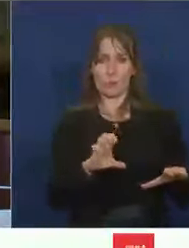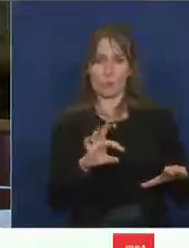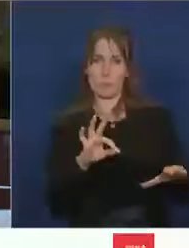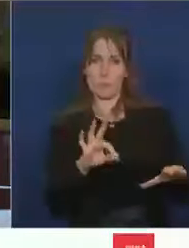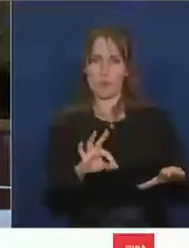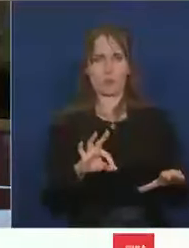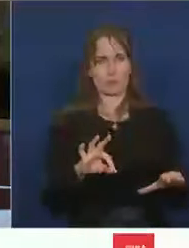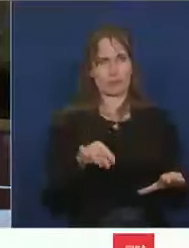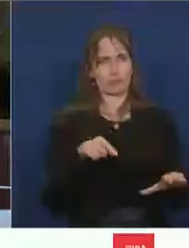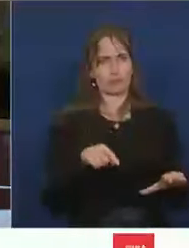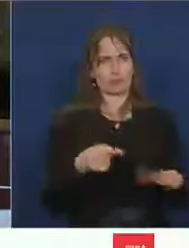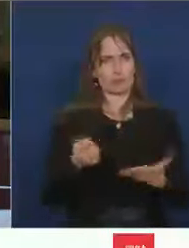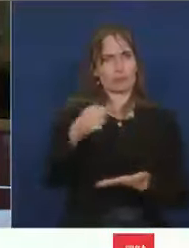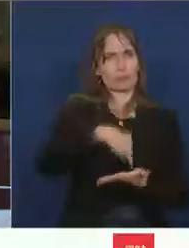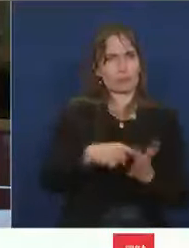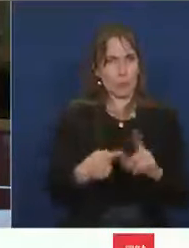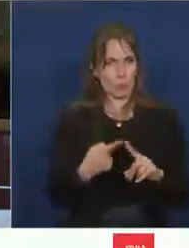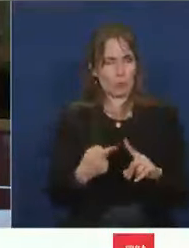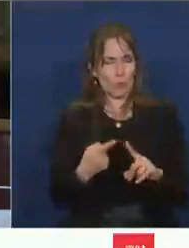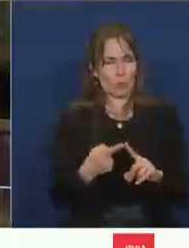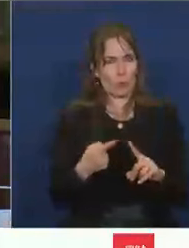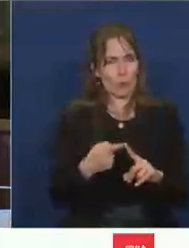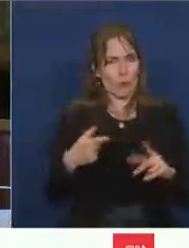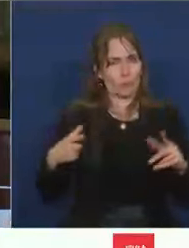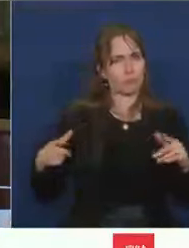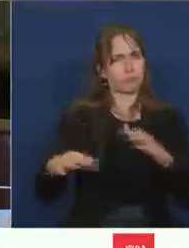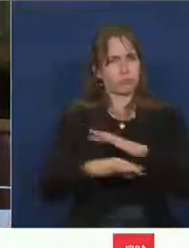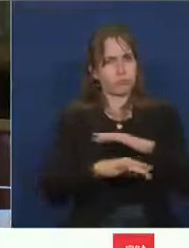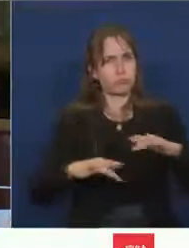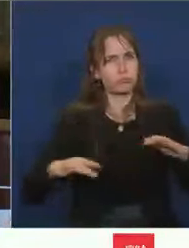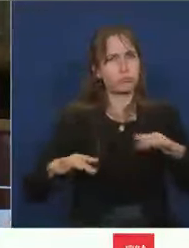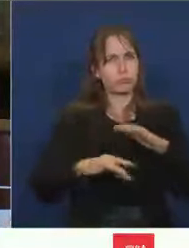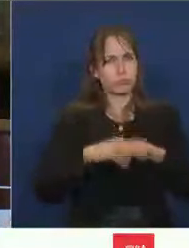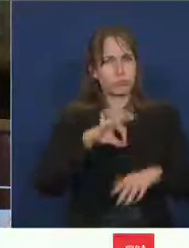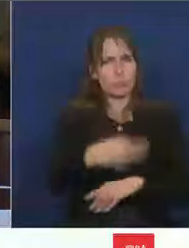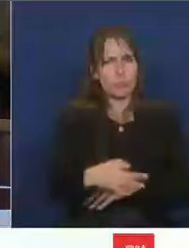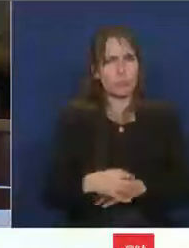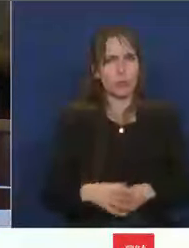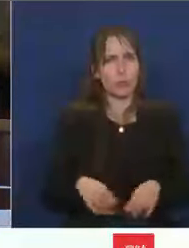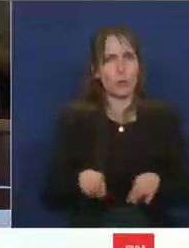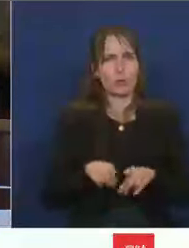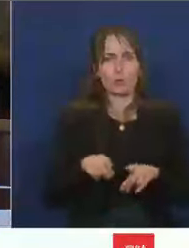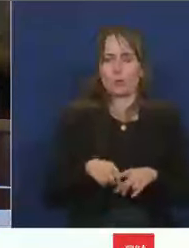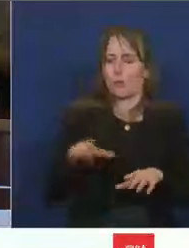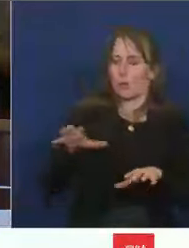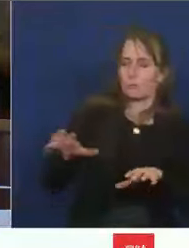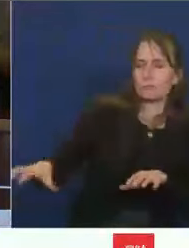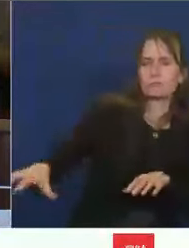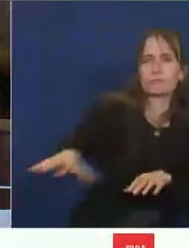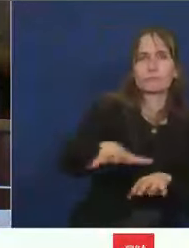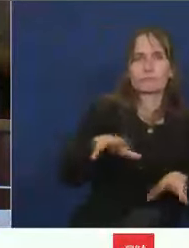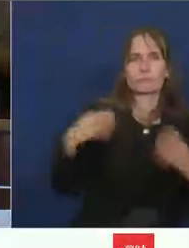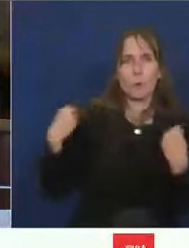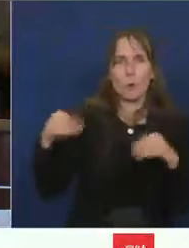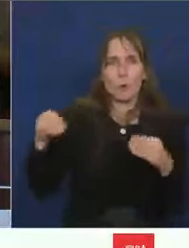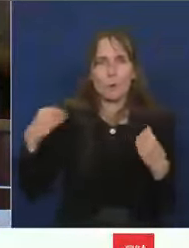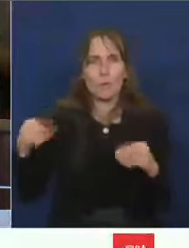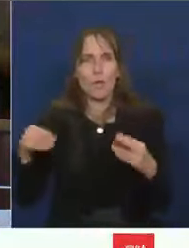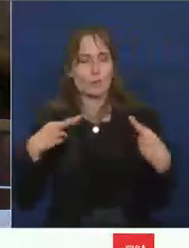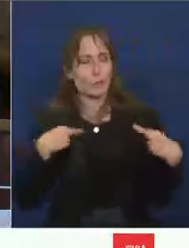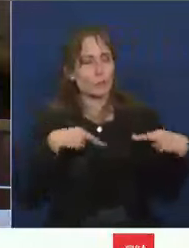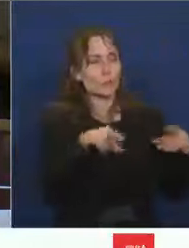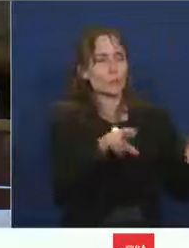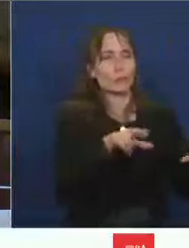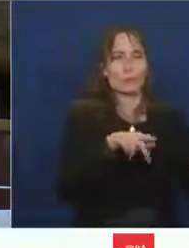fréquentation, effectivement, un carrefour à la croisée des commerces, des rues